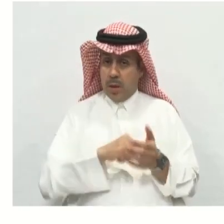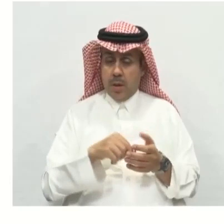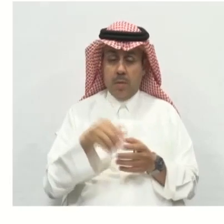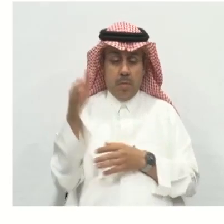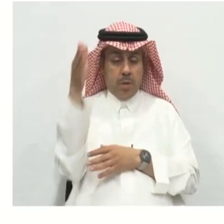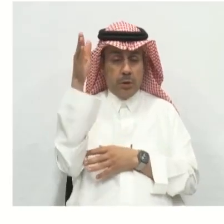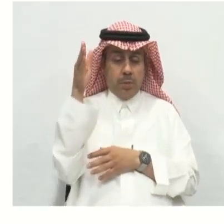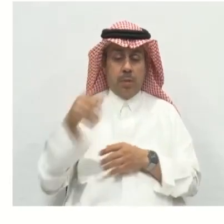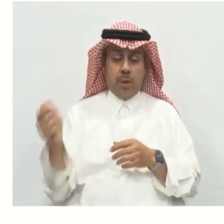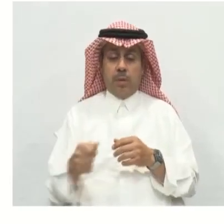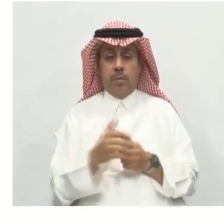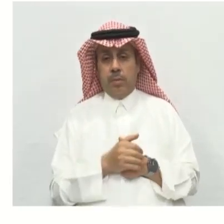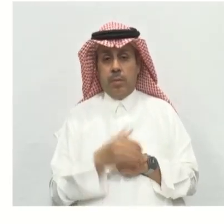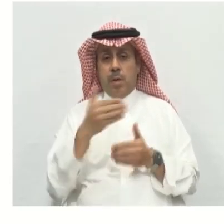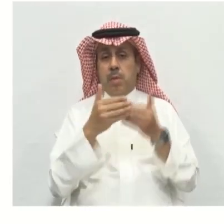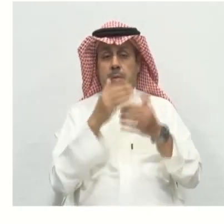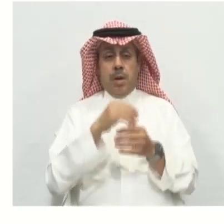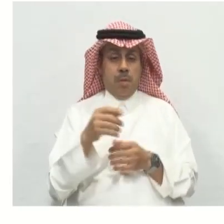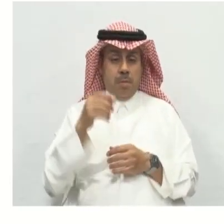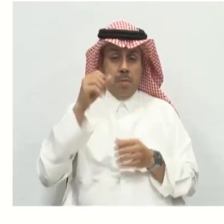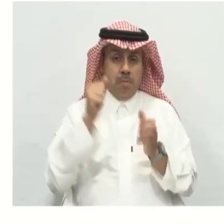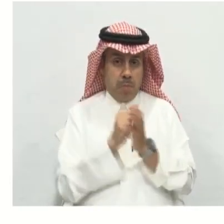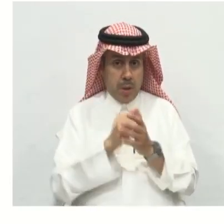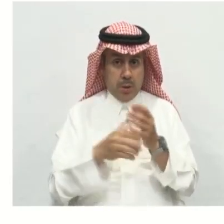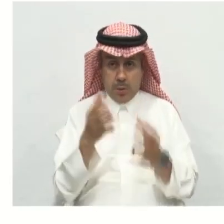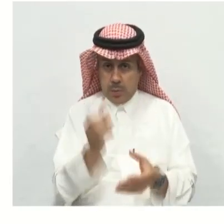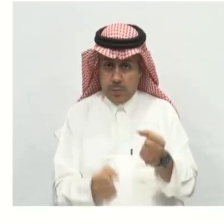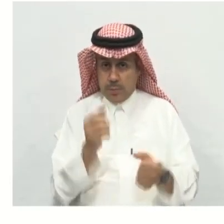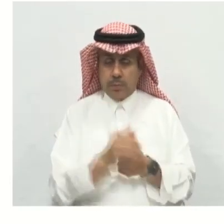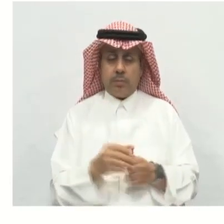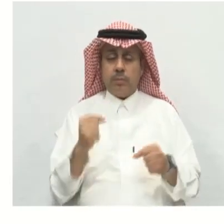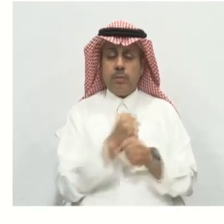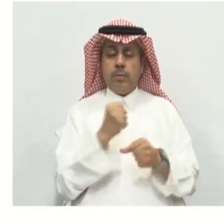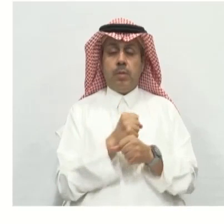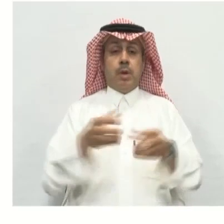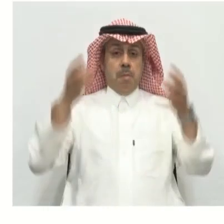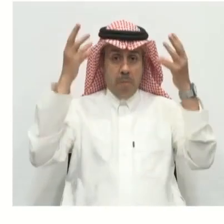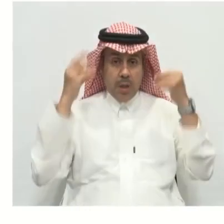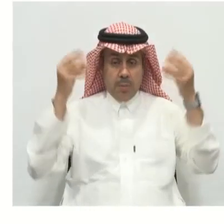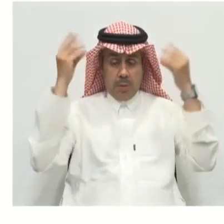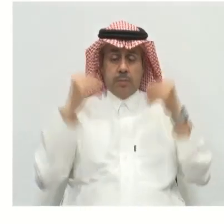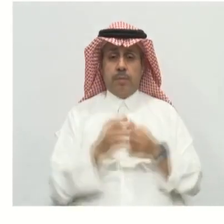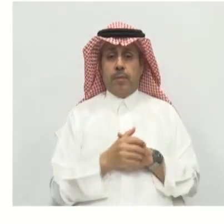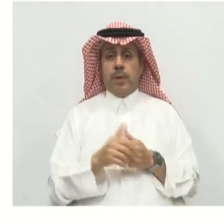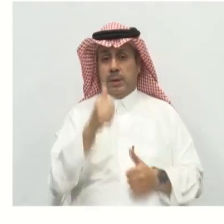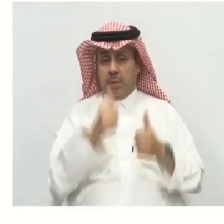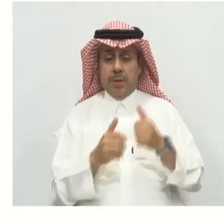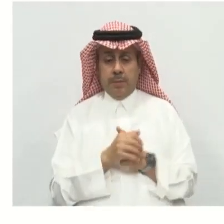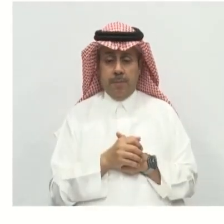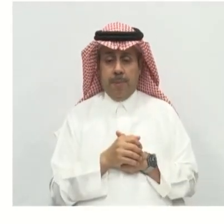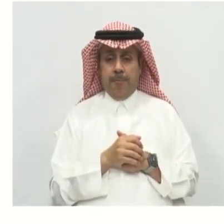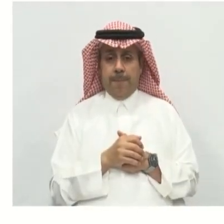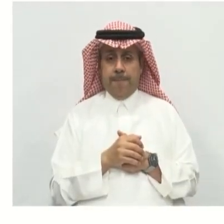مصنف بايز الساذج لبناء خط انابيب نموذج تنبؤ جديد وتطبيقه على بيانات الاختبار لاحظ